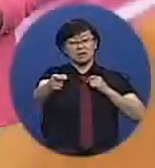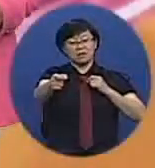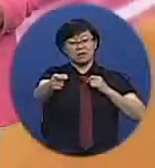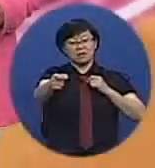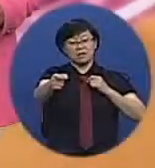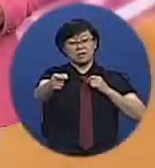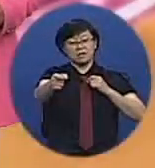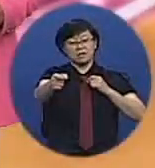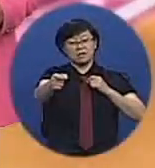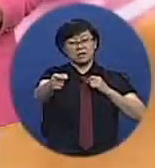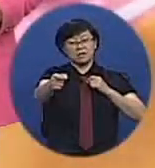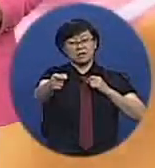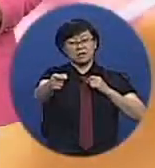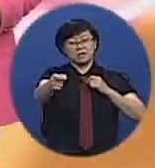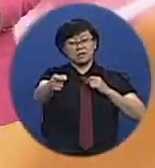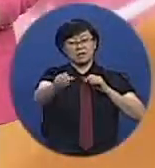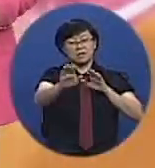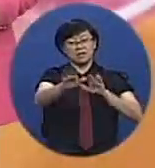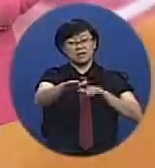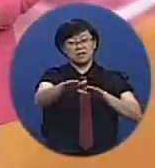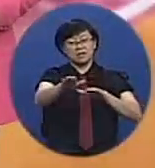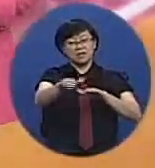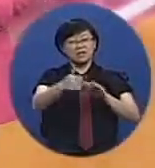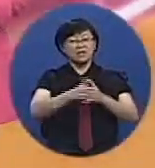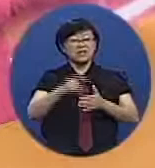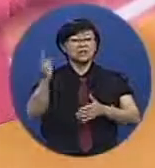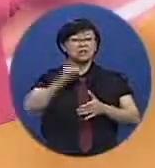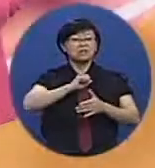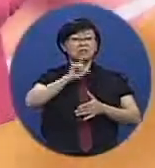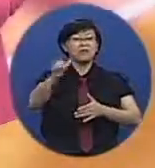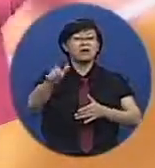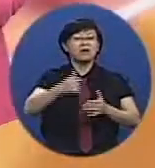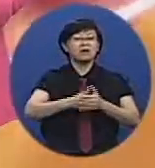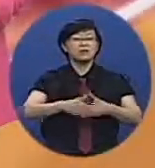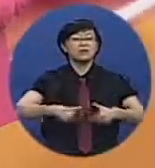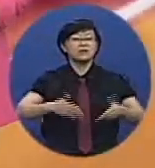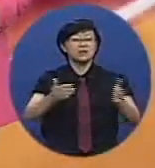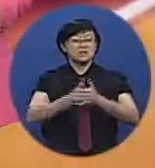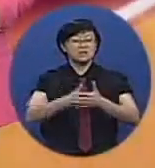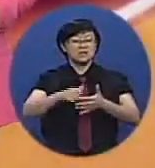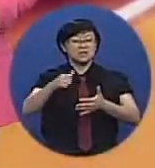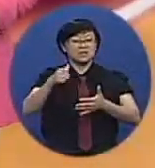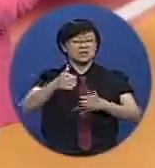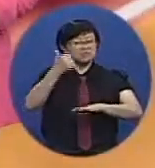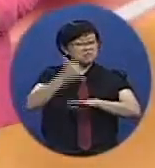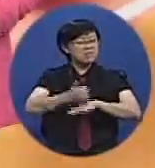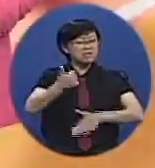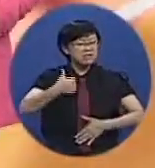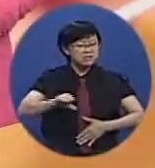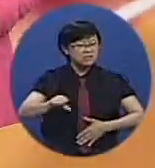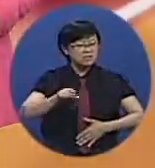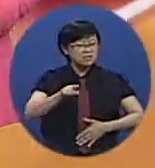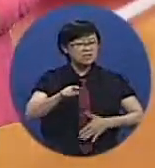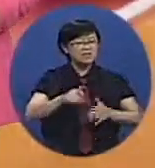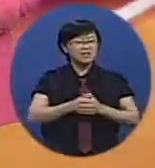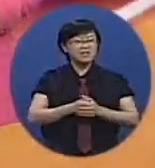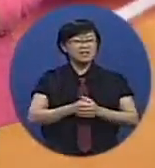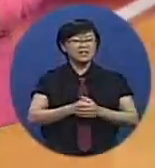엄청 지루해갖고, 오메, 이거 뭔지를 무엇으로 가냐. 그랬더니는, 이제 막둥이 아들 그 친구네에서 다니는 놈이 이제 거기다 이제